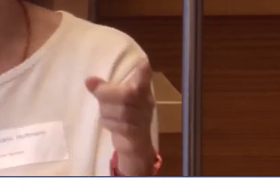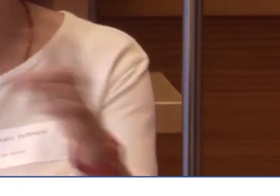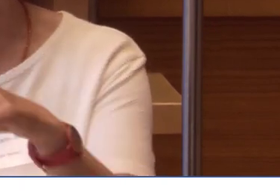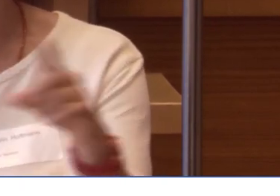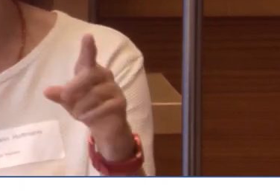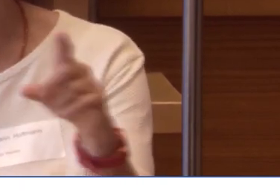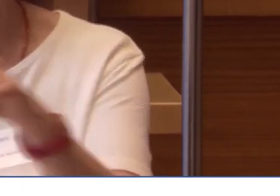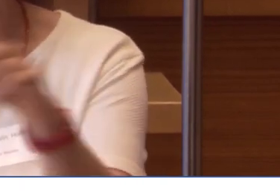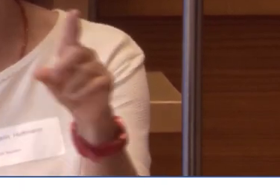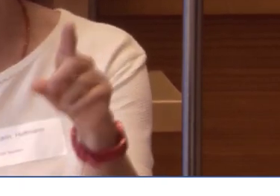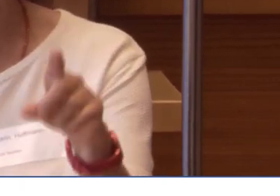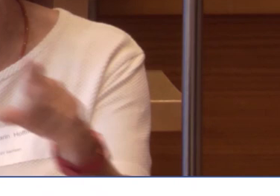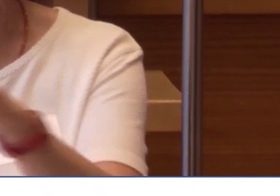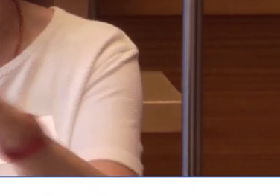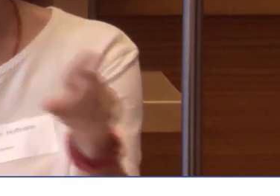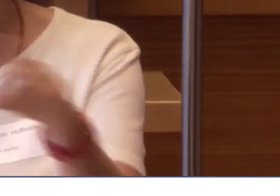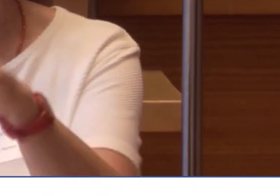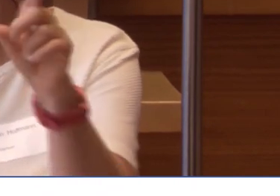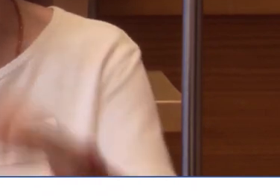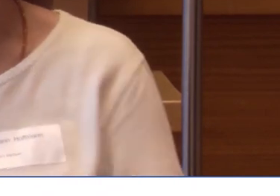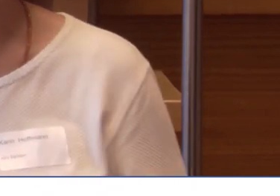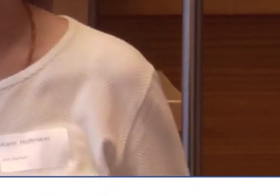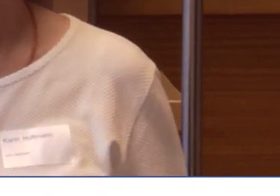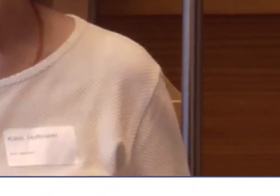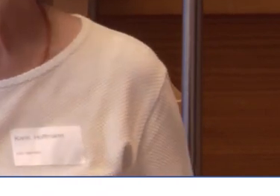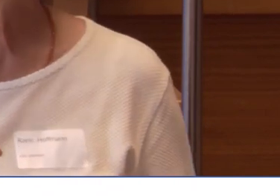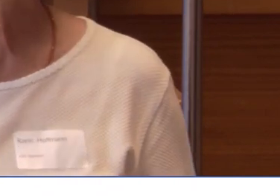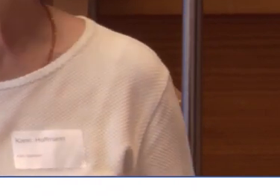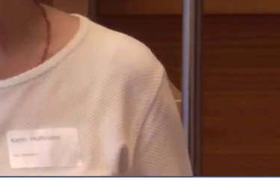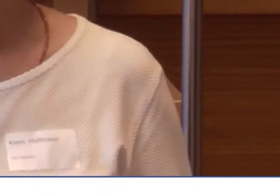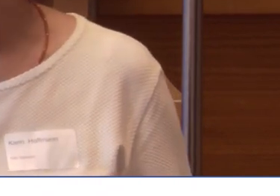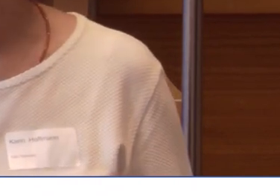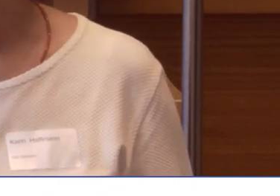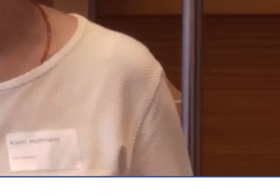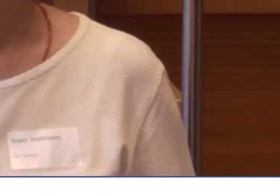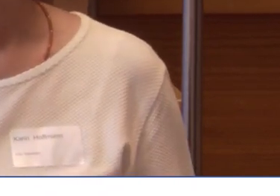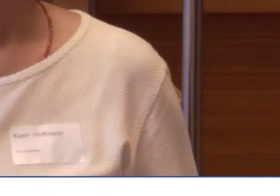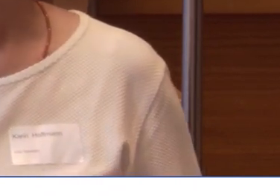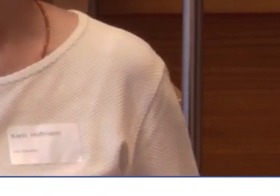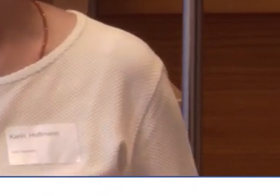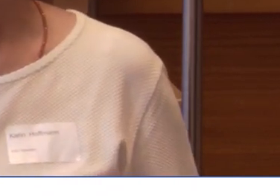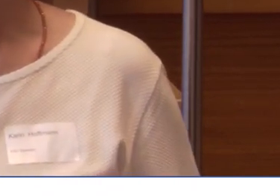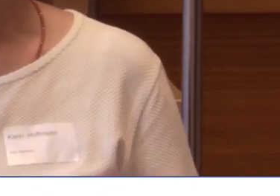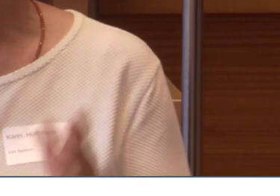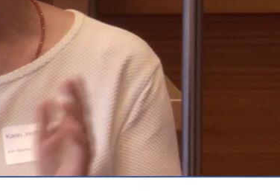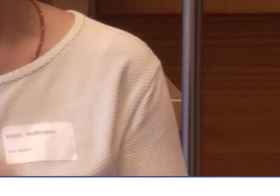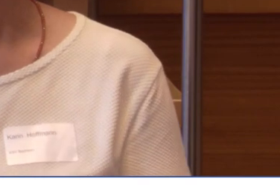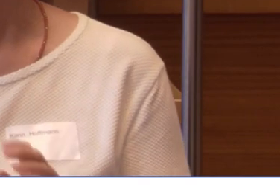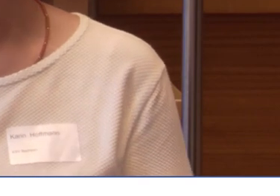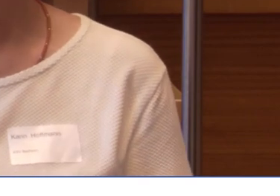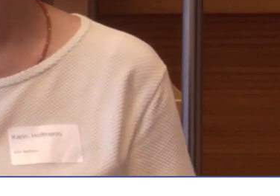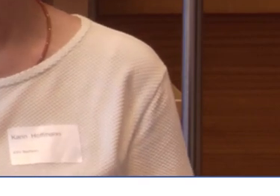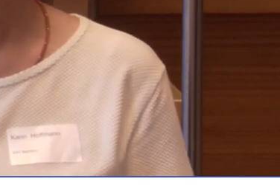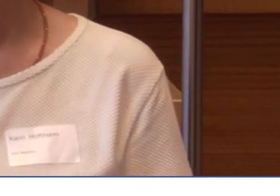überall dort wo drauf steht begleitete Elternschaft ist auch begleitete Elternschaft drin und die dann